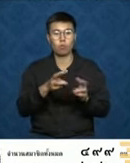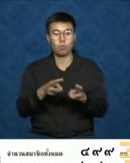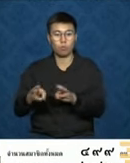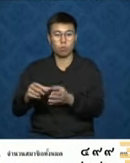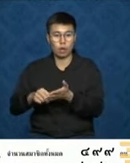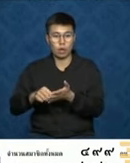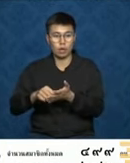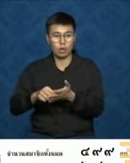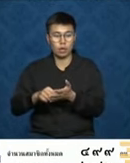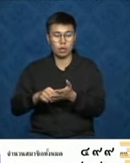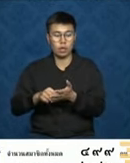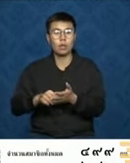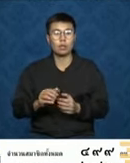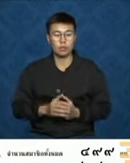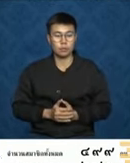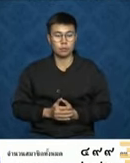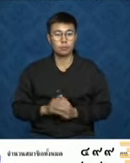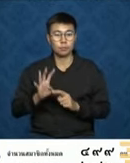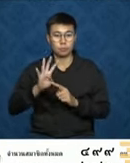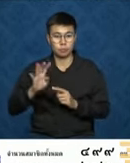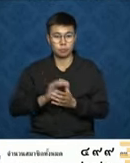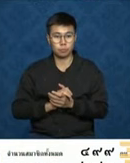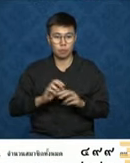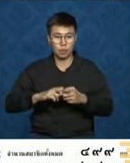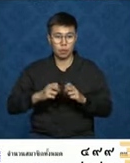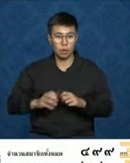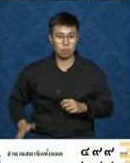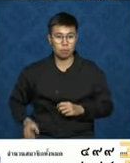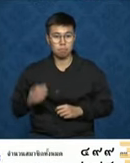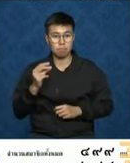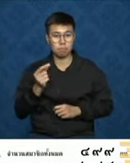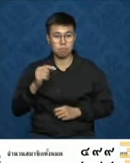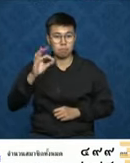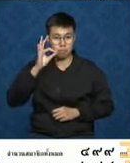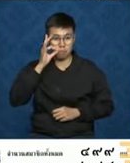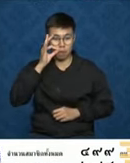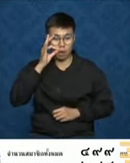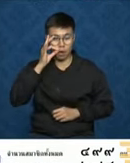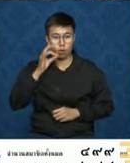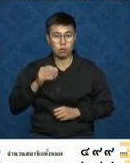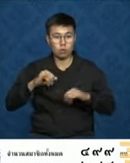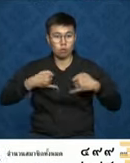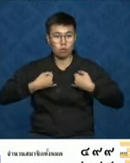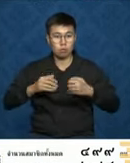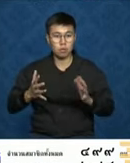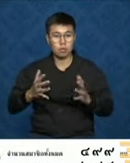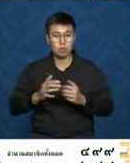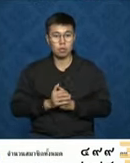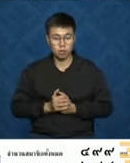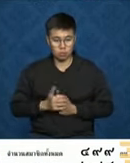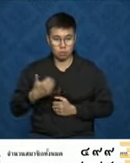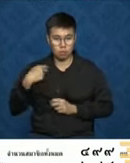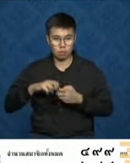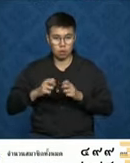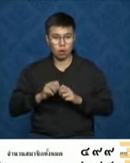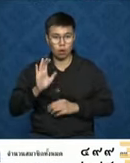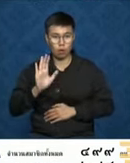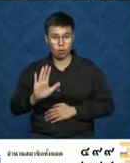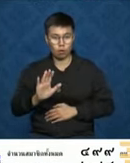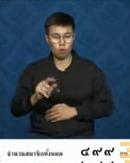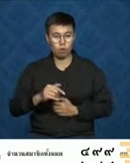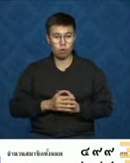เฉพาะหน้าและระยะยาวค่ะ 4ปัญหาสุนัขและแมวจรจัดในกรุงเทพมหานครเป็นปัญหาที่เรื้อรังกับพ่อแม่พี่น้องประชาชน